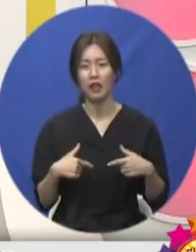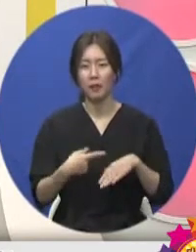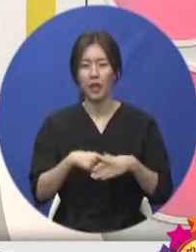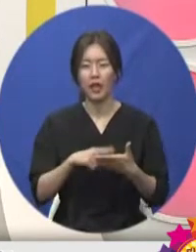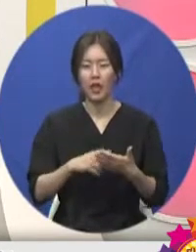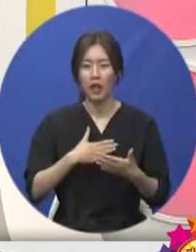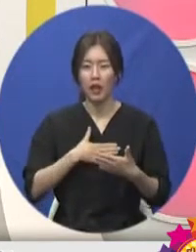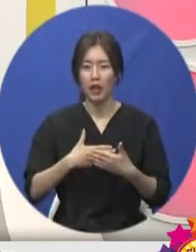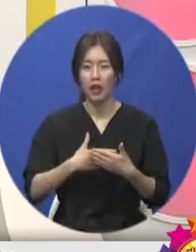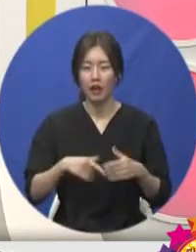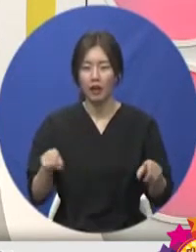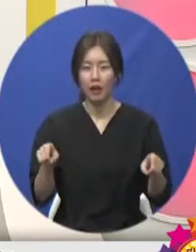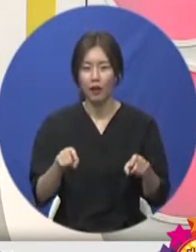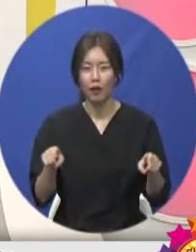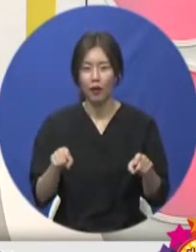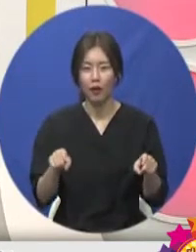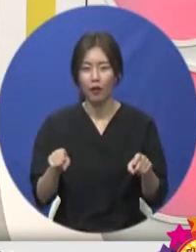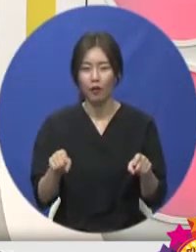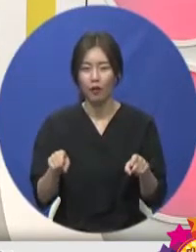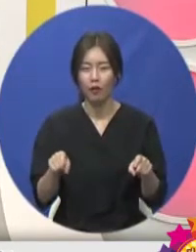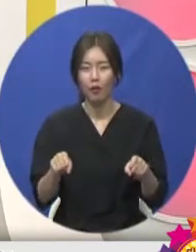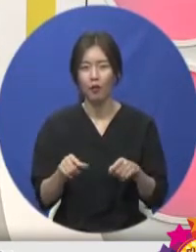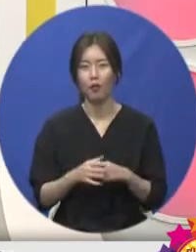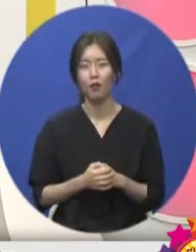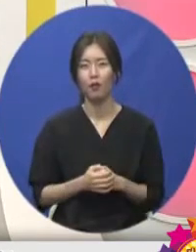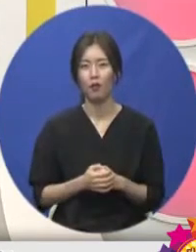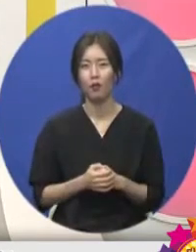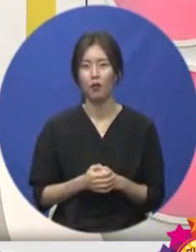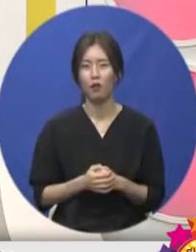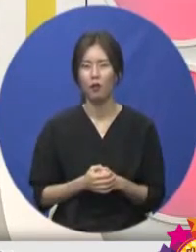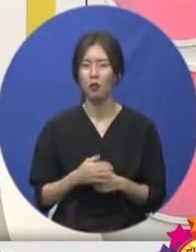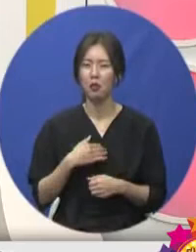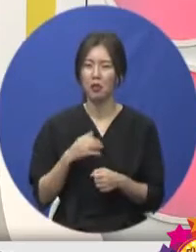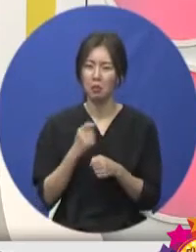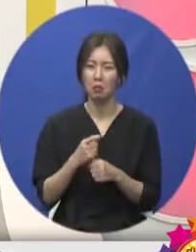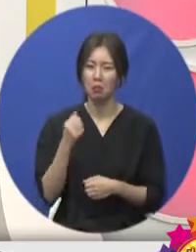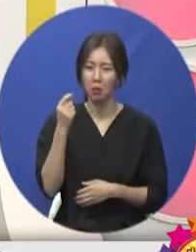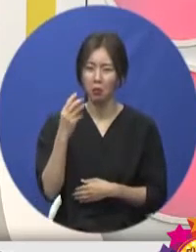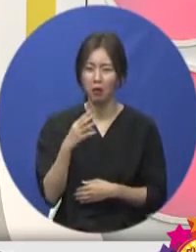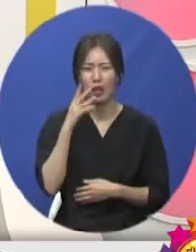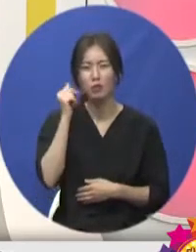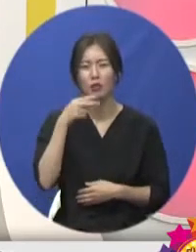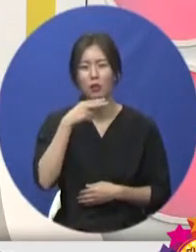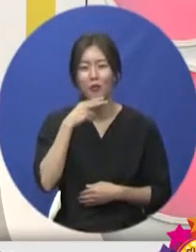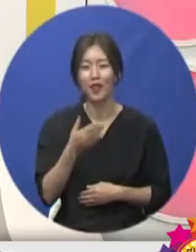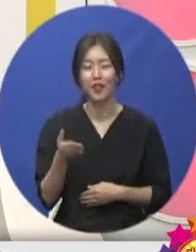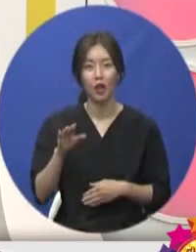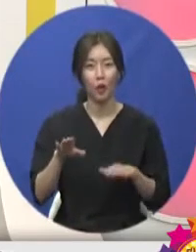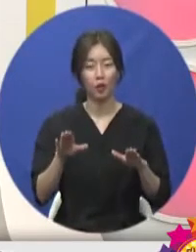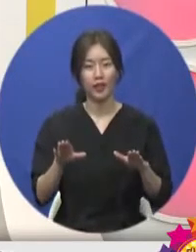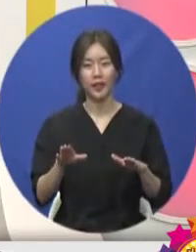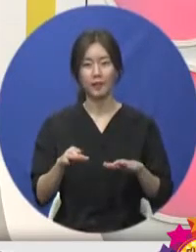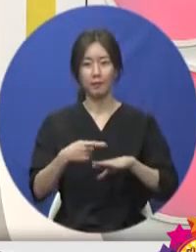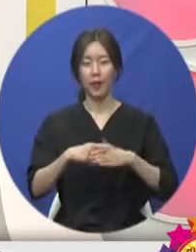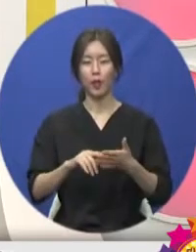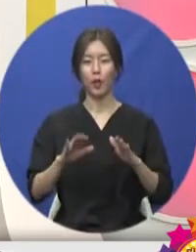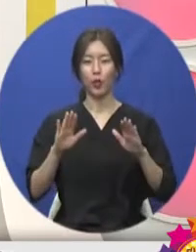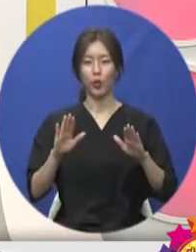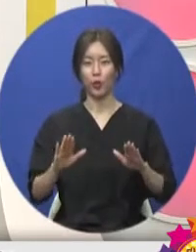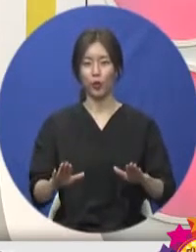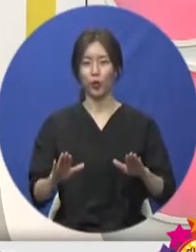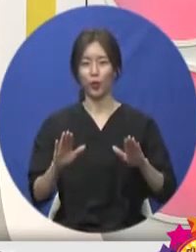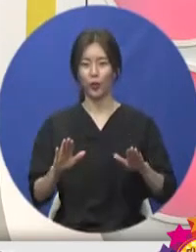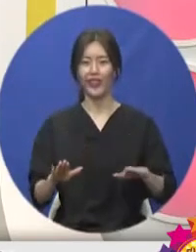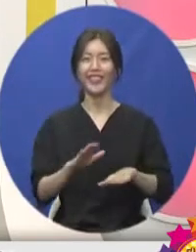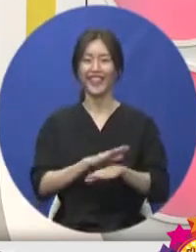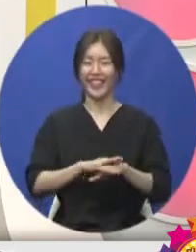떨리고, 예. 항상 떨리는 거야, 이게. 매일, 이렇게 이제 몇 번을 해도. 예. 근데 오늘은 예. 좀 침착하게 이렇게 잘하겠습니다.